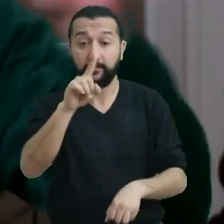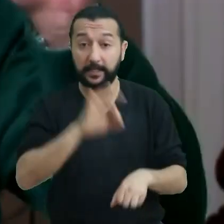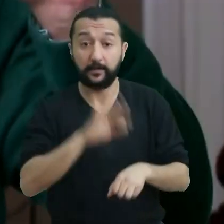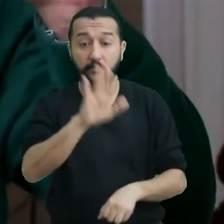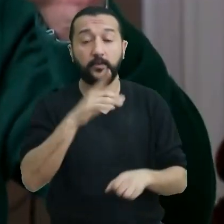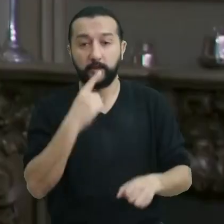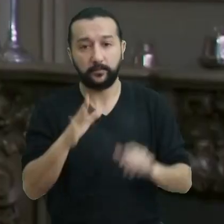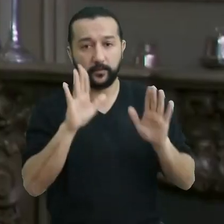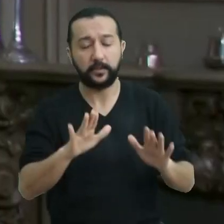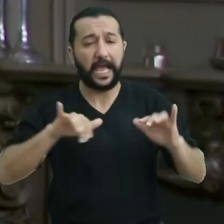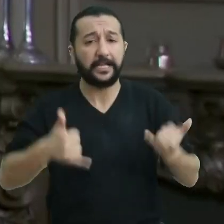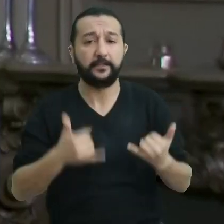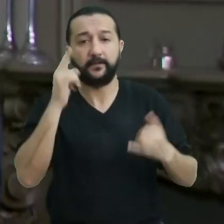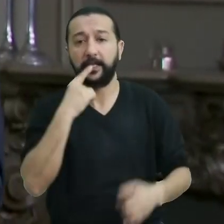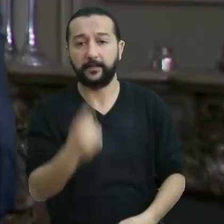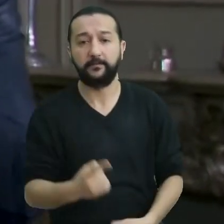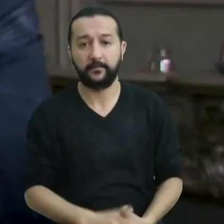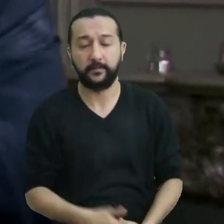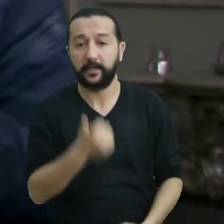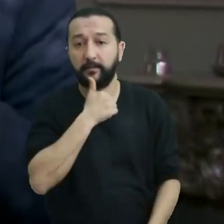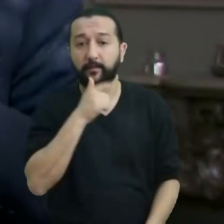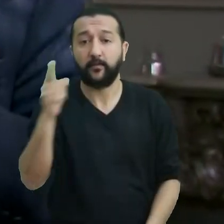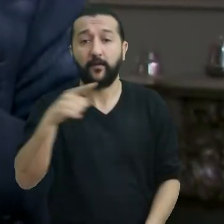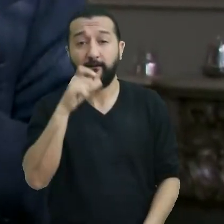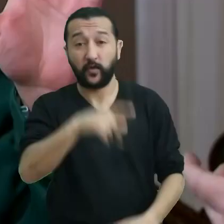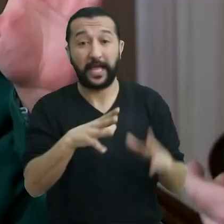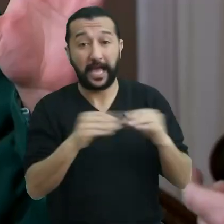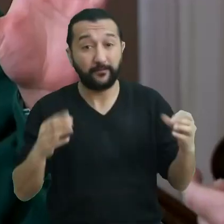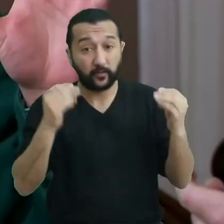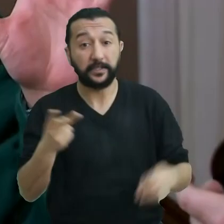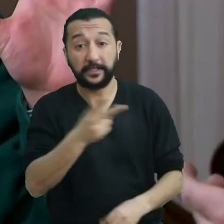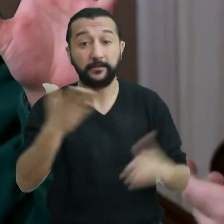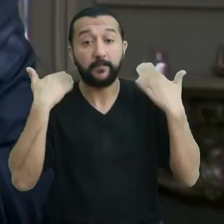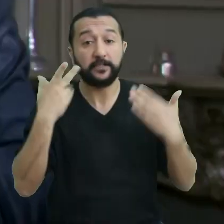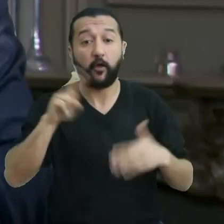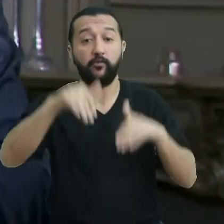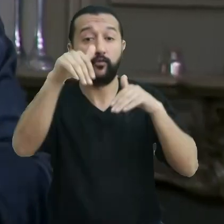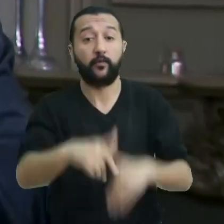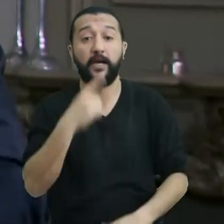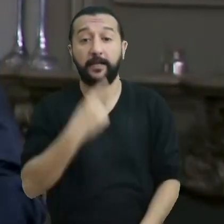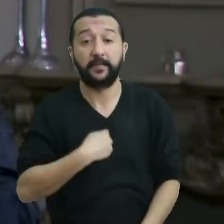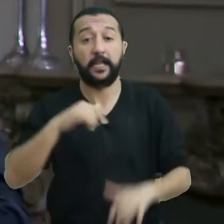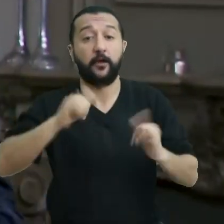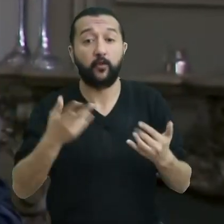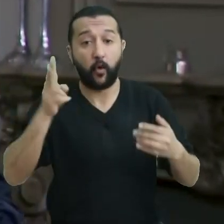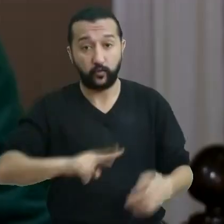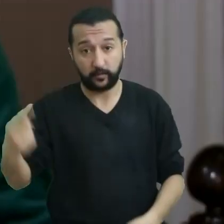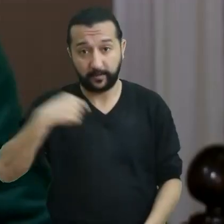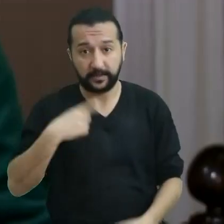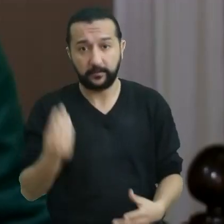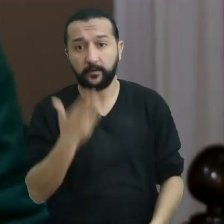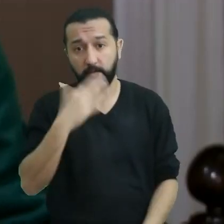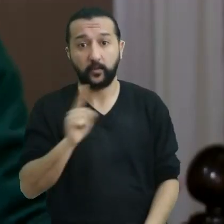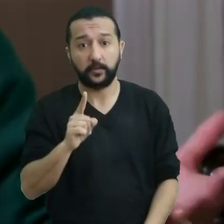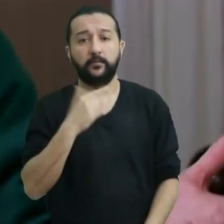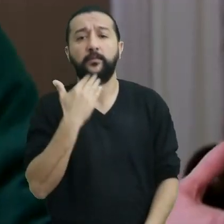ol Sarp. Abo! Burhan! Ha. Babam o fotoğraf kaybolursa sizi bahçeye gömerim dedi. Öldürür mü bizi Nurhan? Yok